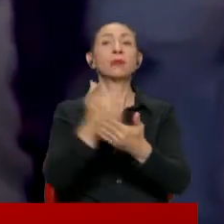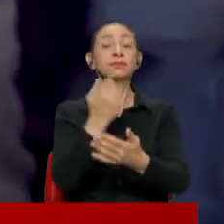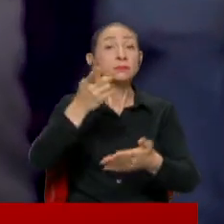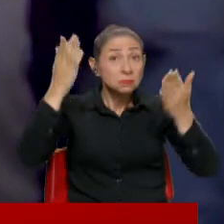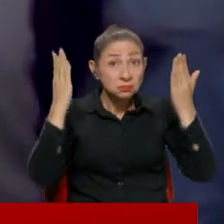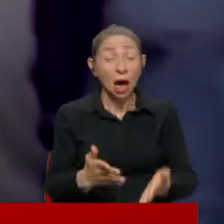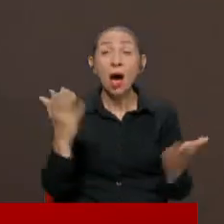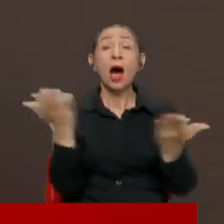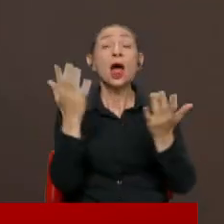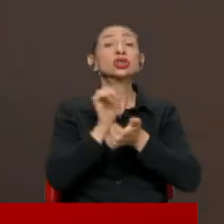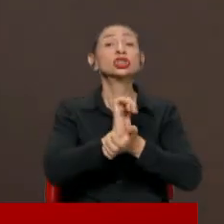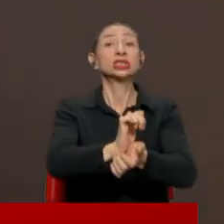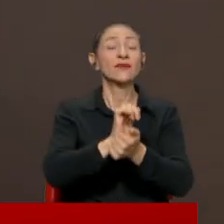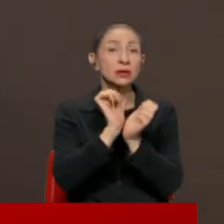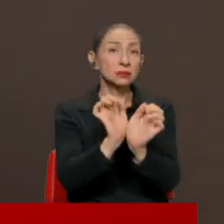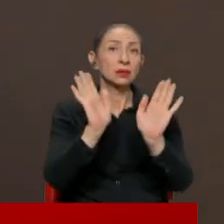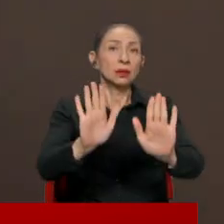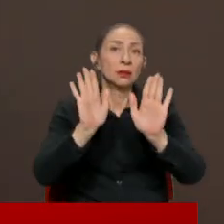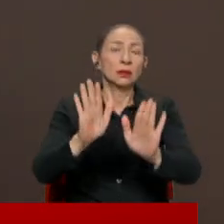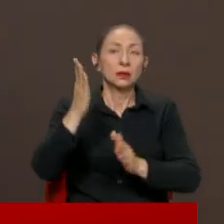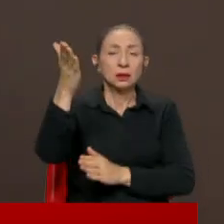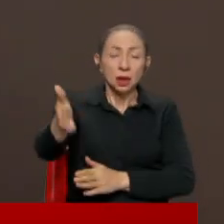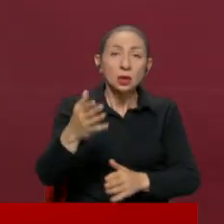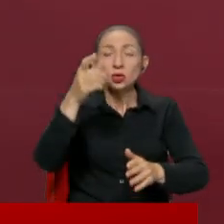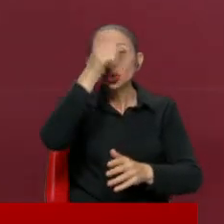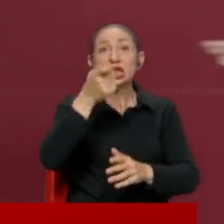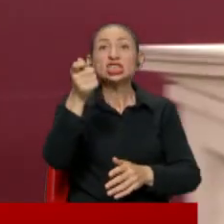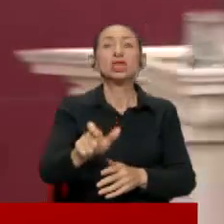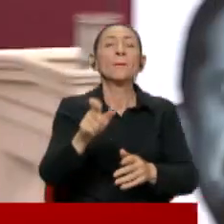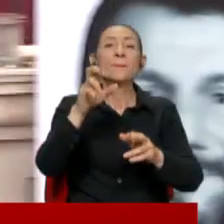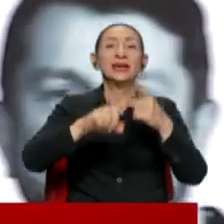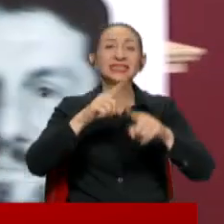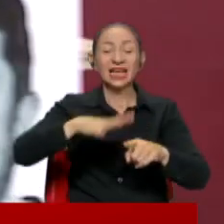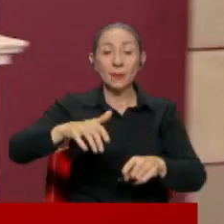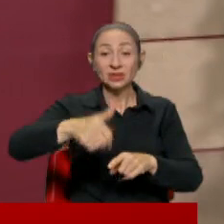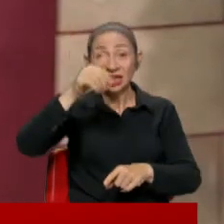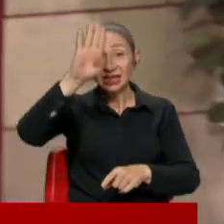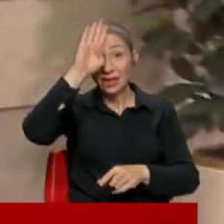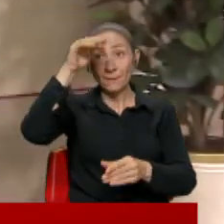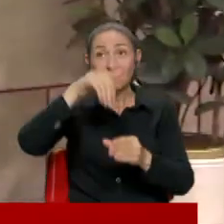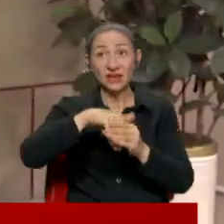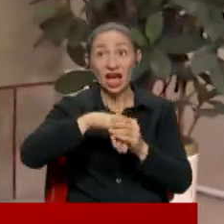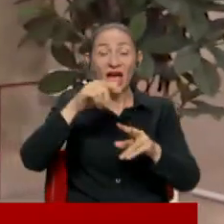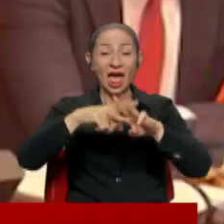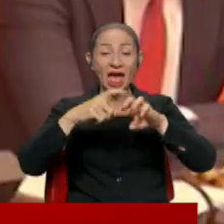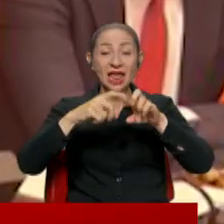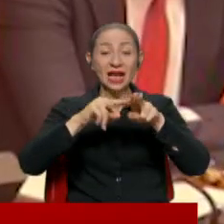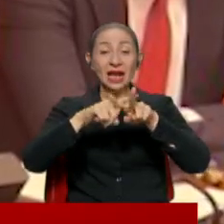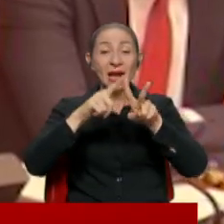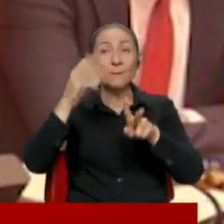seçilmesine rağmen hala cezaevinde tutuklu Can Atalay. Türkiye İşçi Partisi Genel Başkanı ve İstanbul Milletvekili Erkan